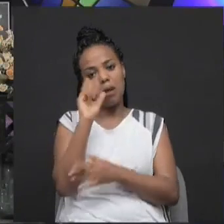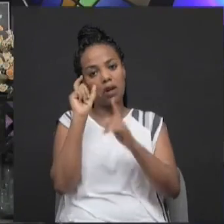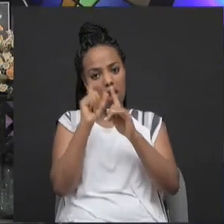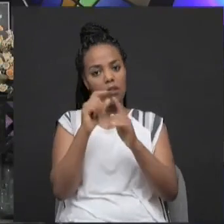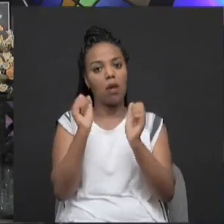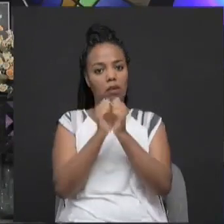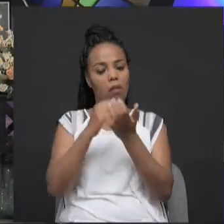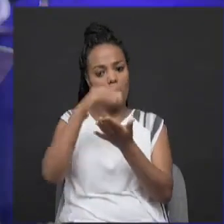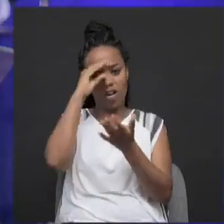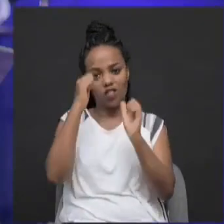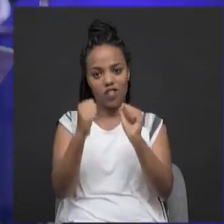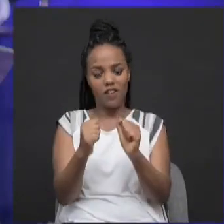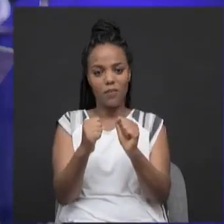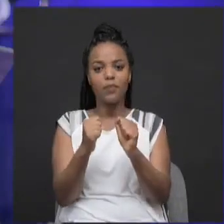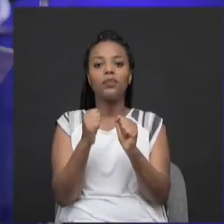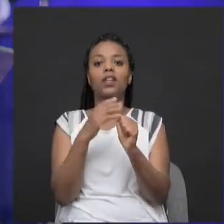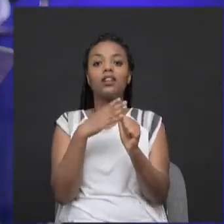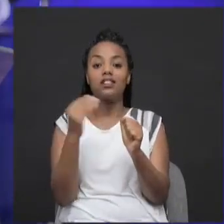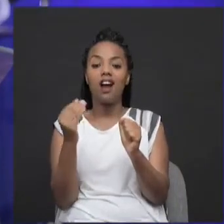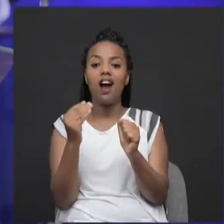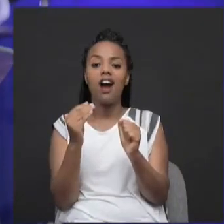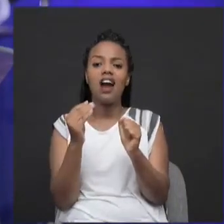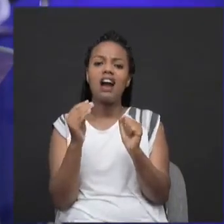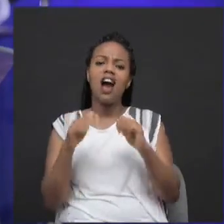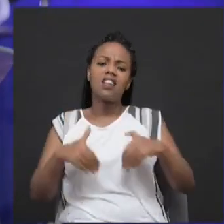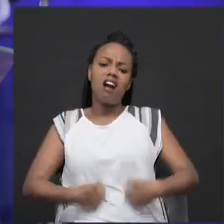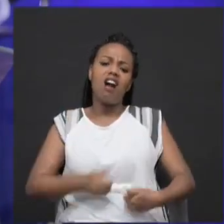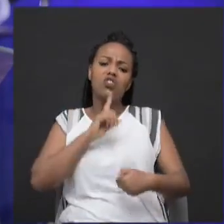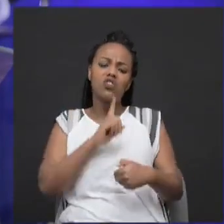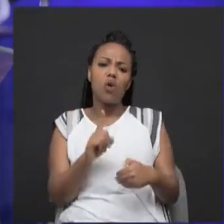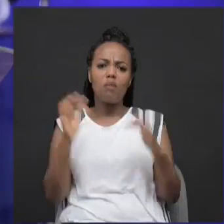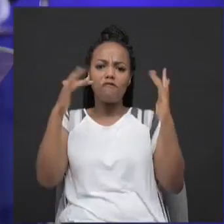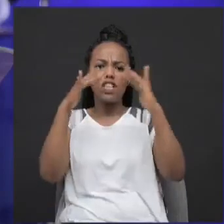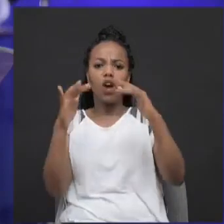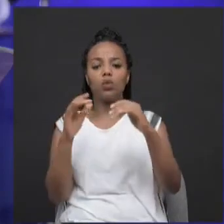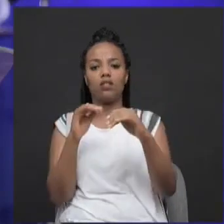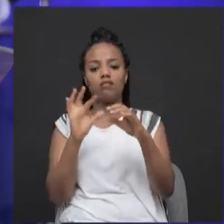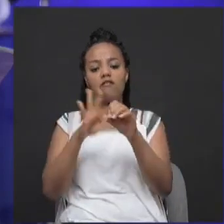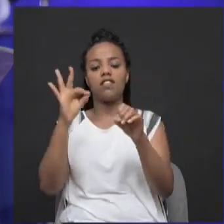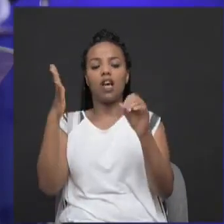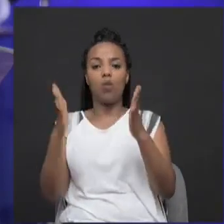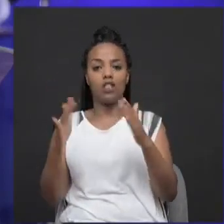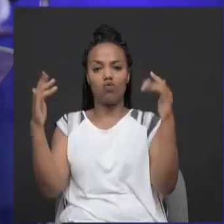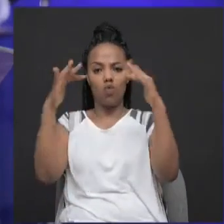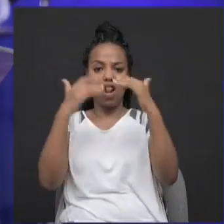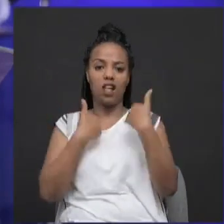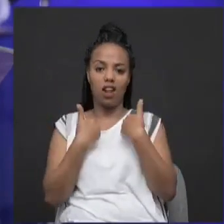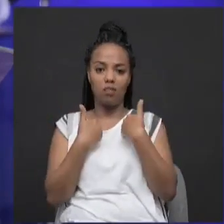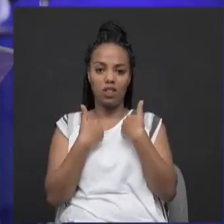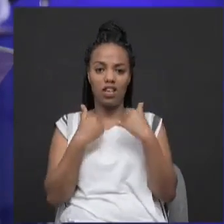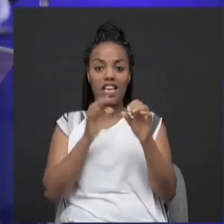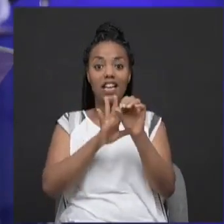እንማራለን እና ያ አታካች ነው። መንፈሳዊ ጦርነት አለበት። አንዳንድ ጊዜ ከመንፈሳዊ